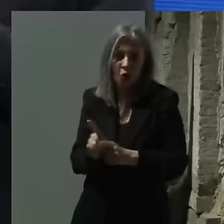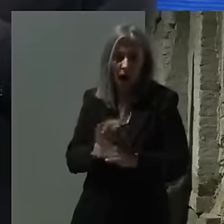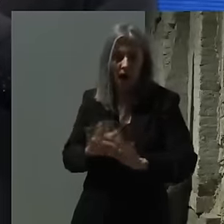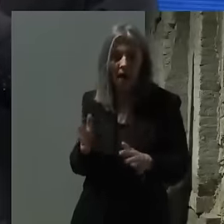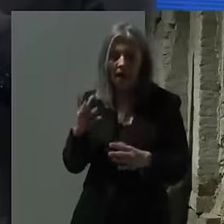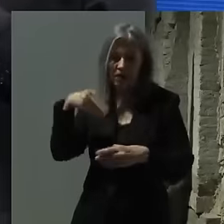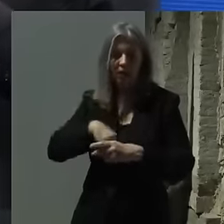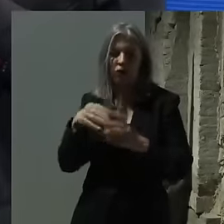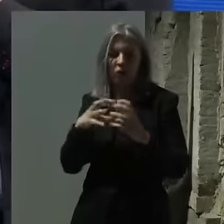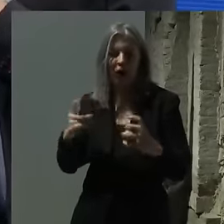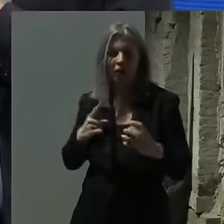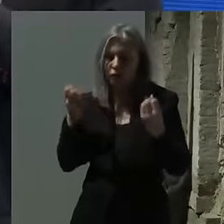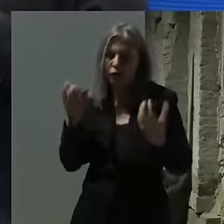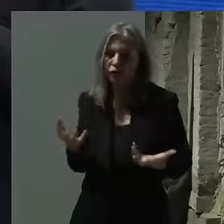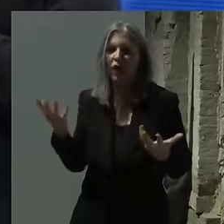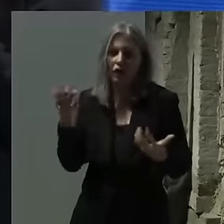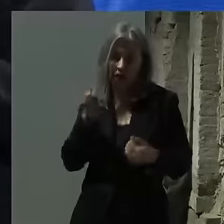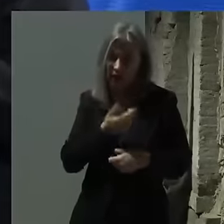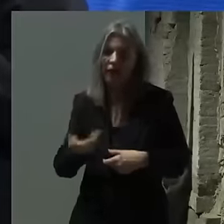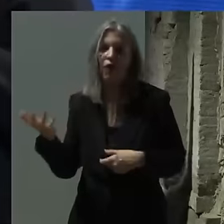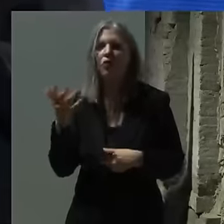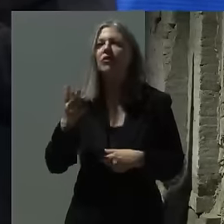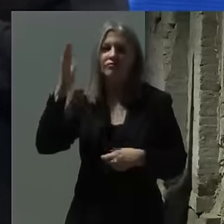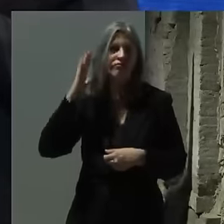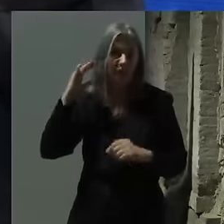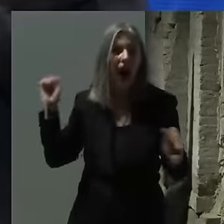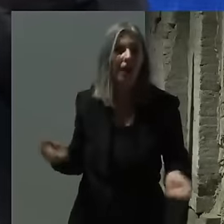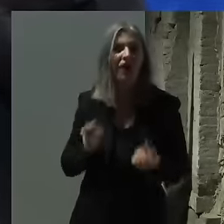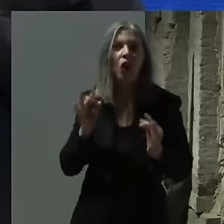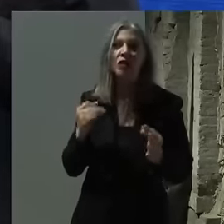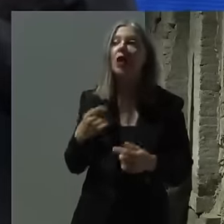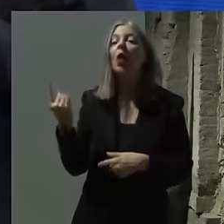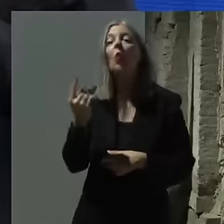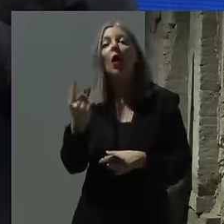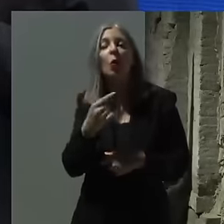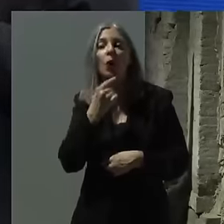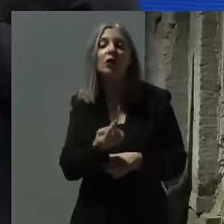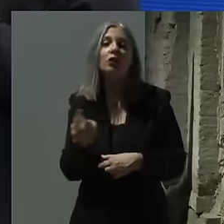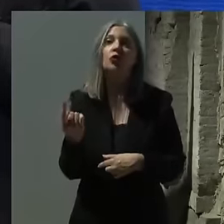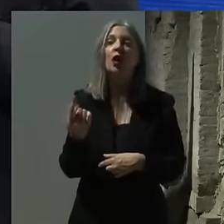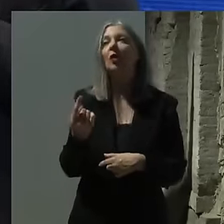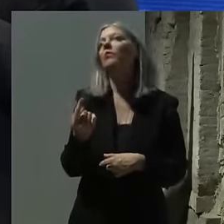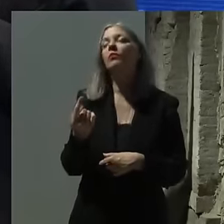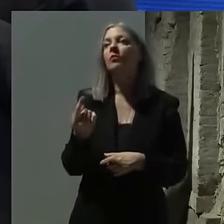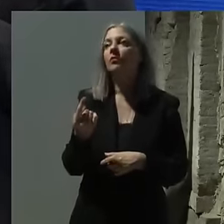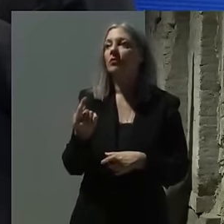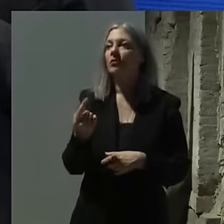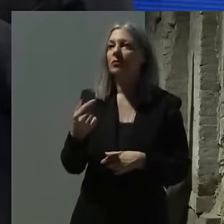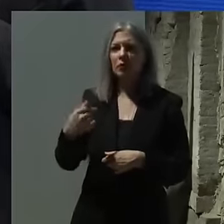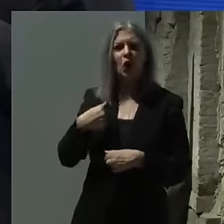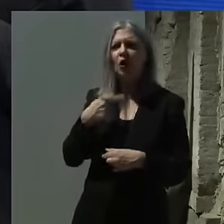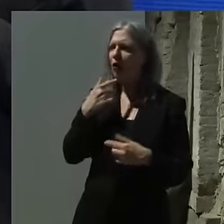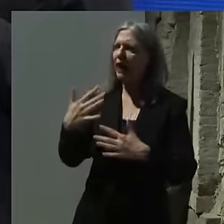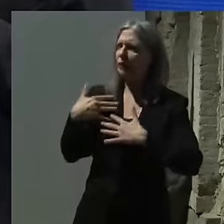episodio di tortura. C'è qualcuno che sostiene che Questo io tutto quello che dico me ne assumo